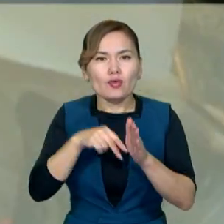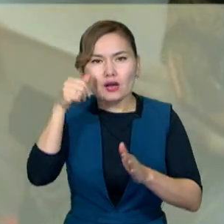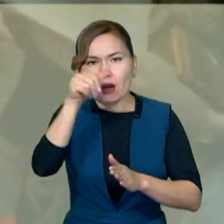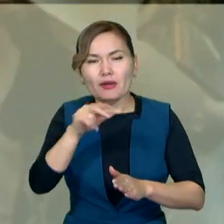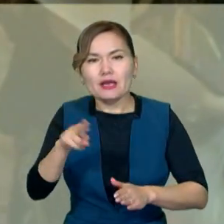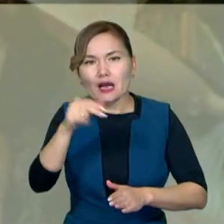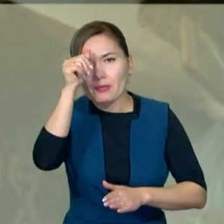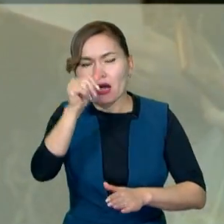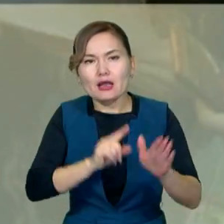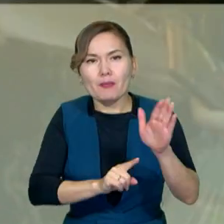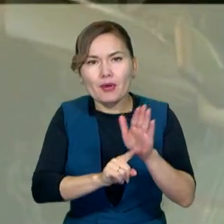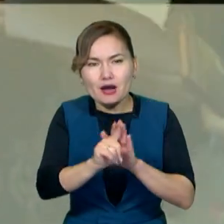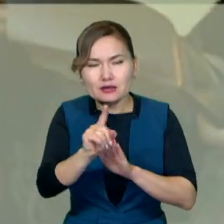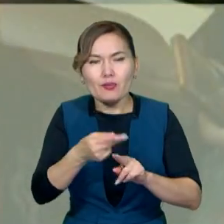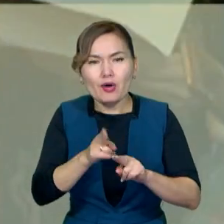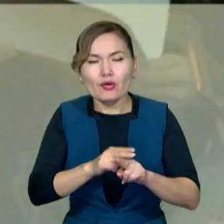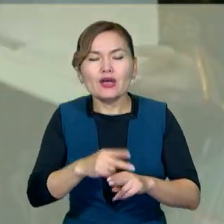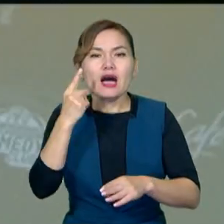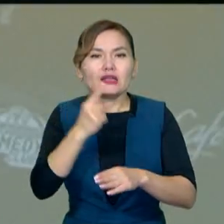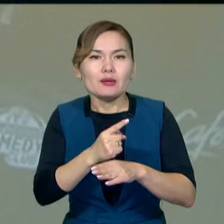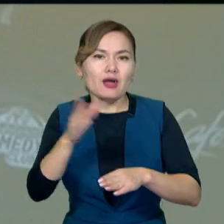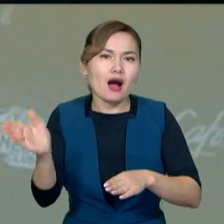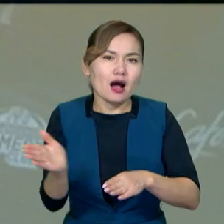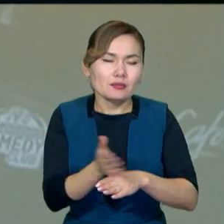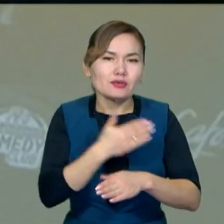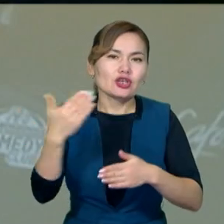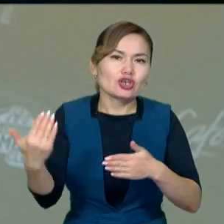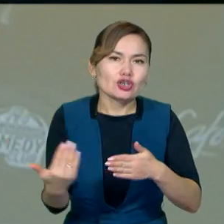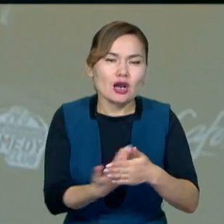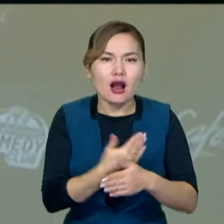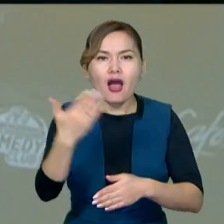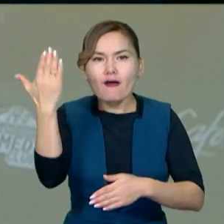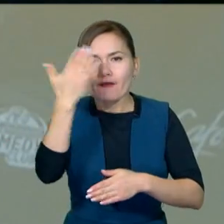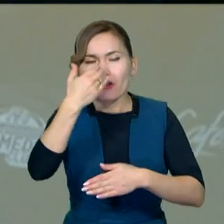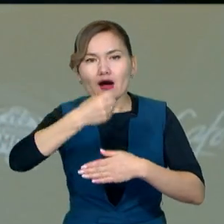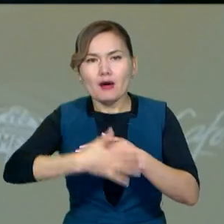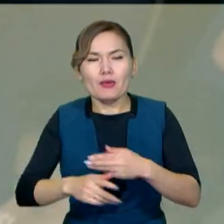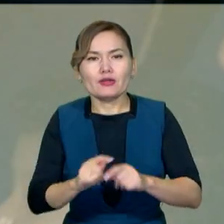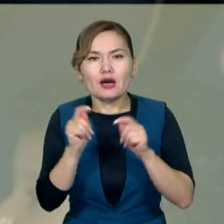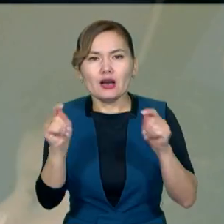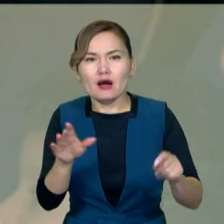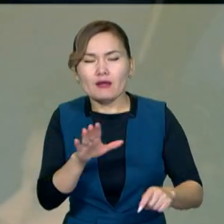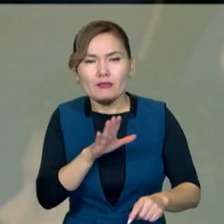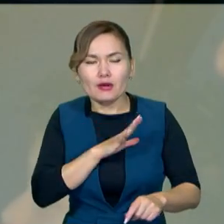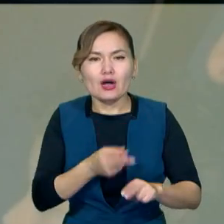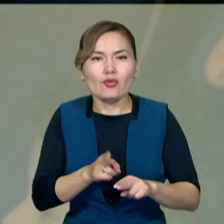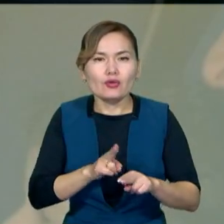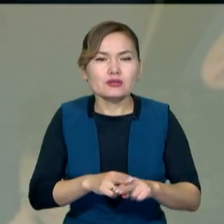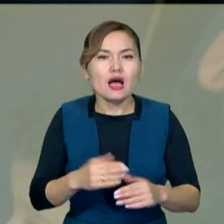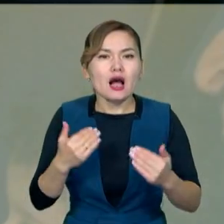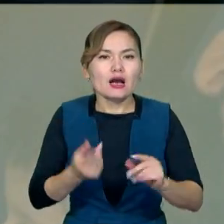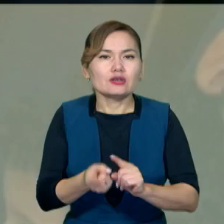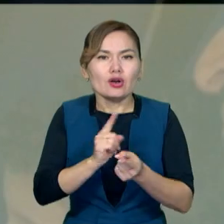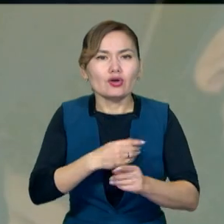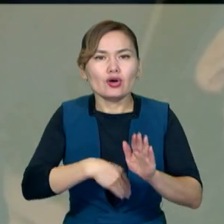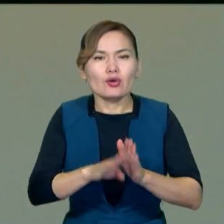90 айында ел билігі тыйымды алып тастады. Бұл король ханзадасы Мухаммед бен Салманның экономикалық және әлеуметтік реформаларының